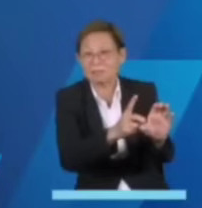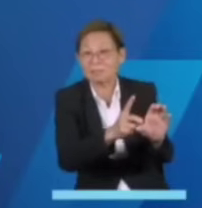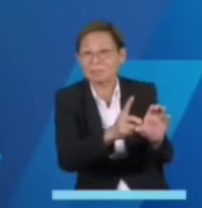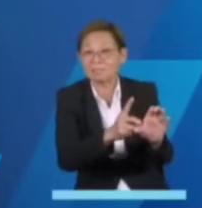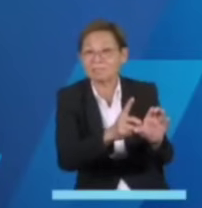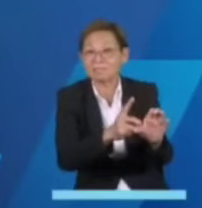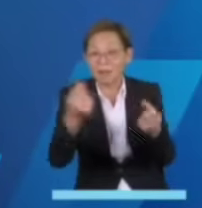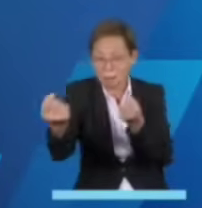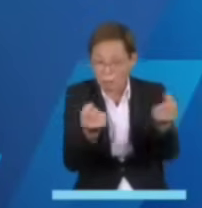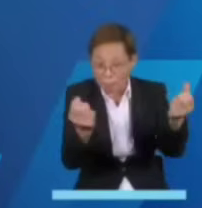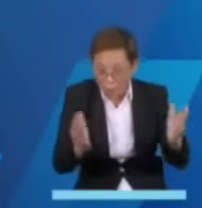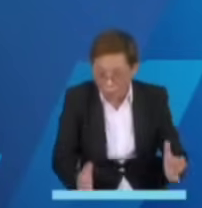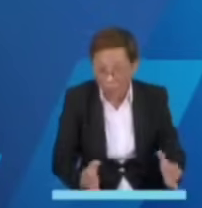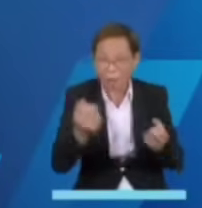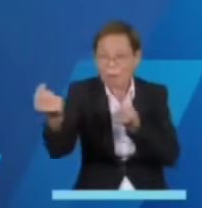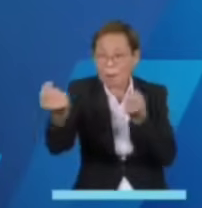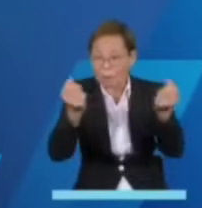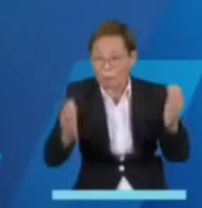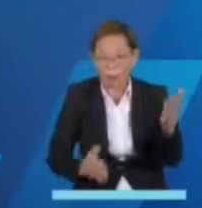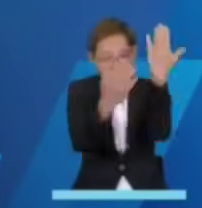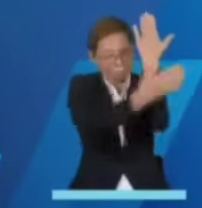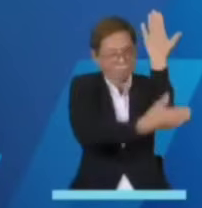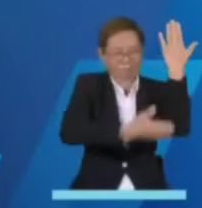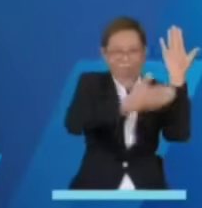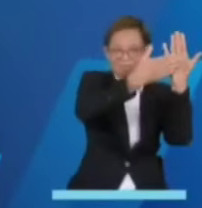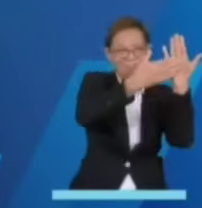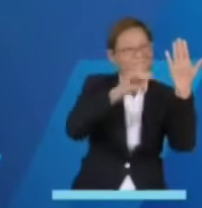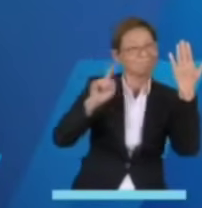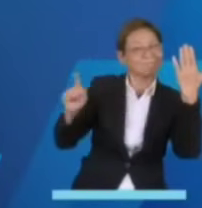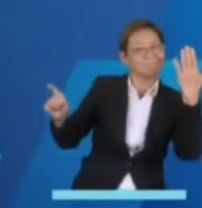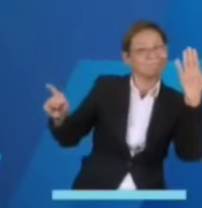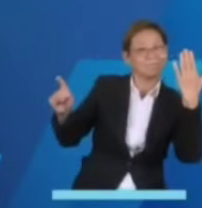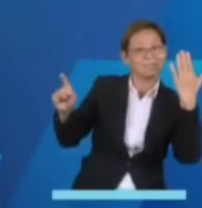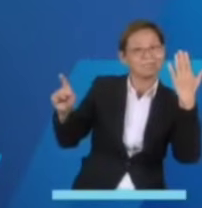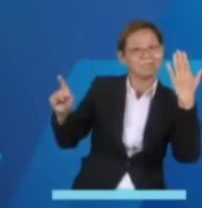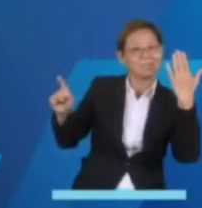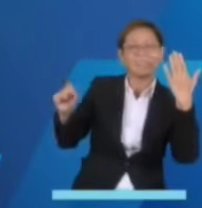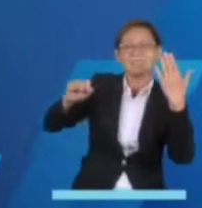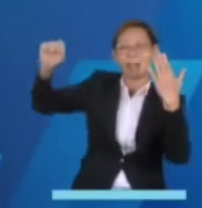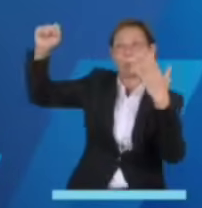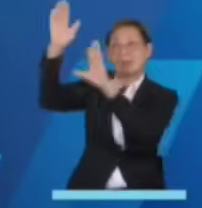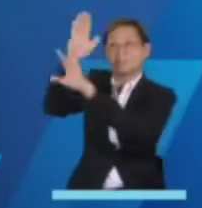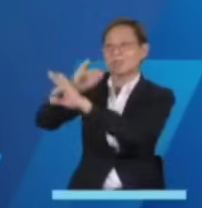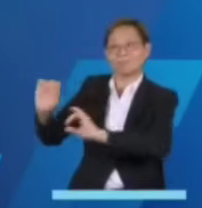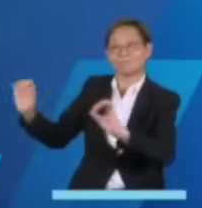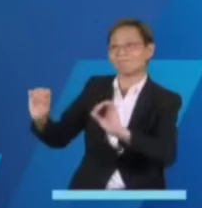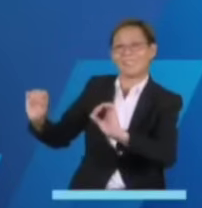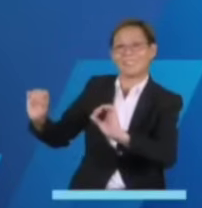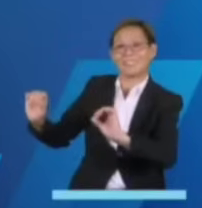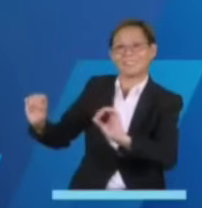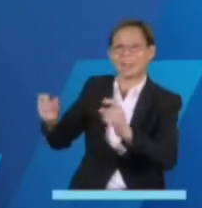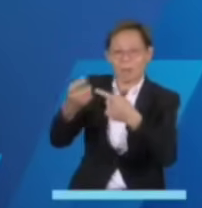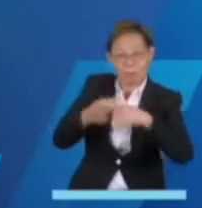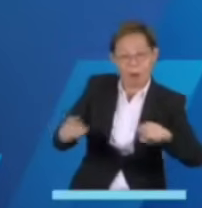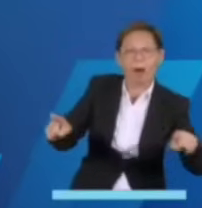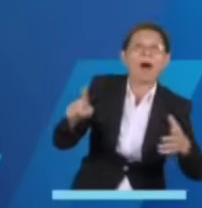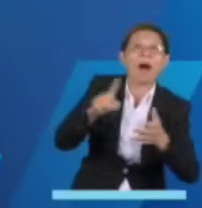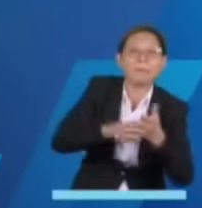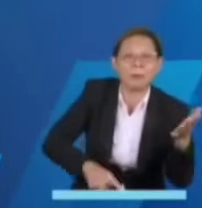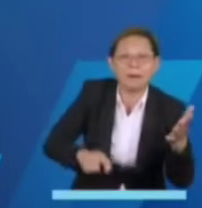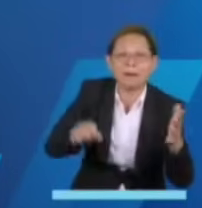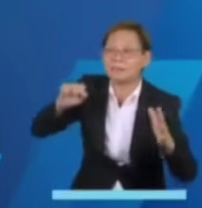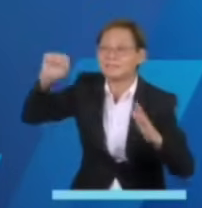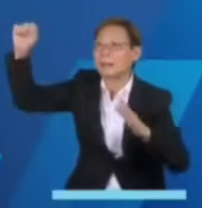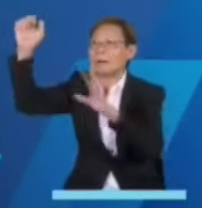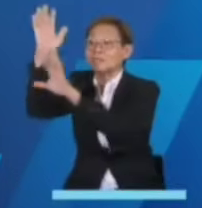pengguna di Semenanjung Malaysia dan tidak melibatkan pengguna Sabah dan Sarawak. Bedanya apa? Sabah